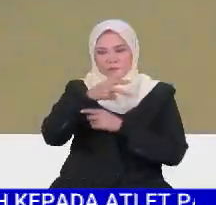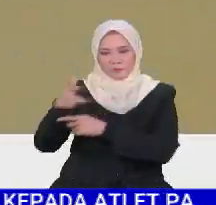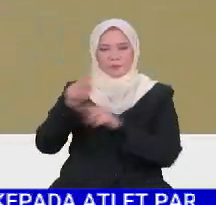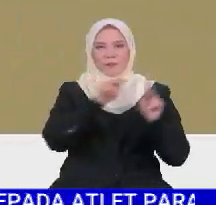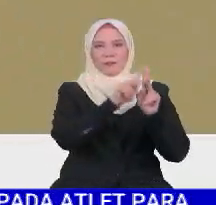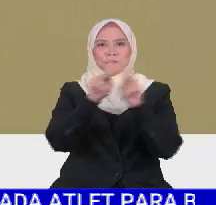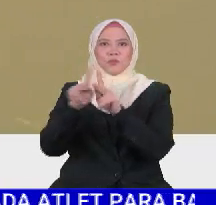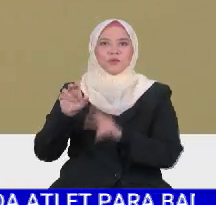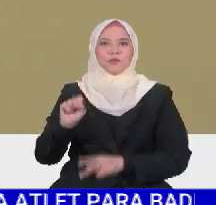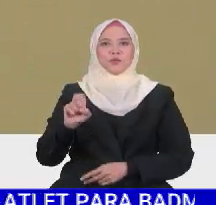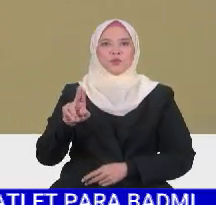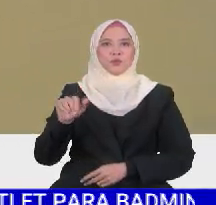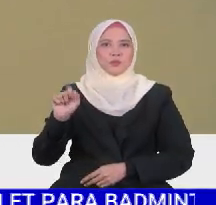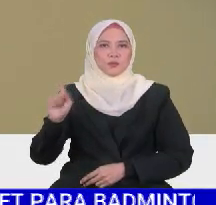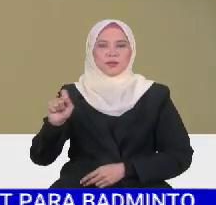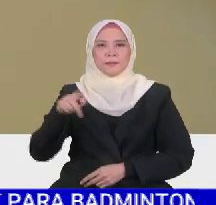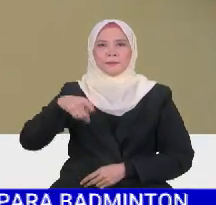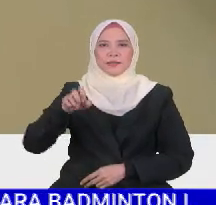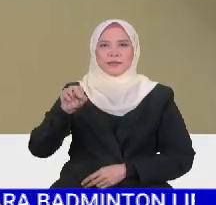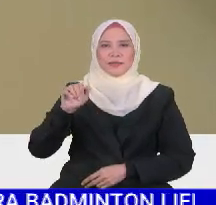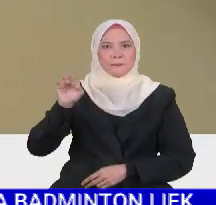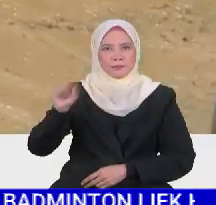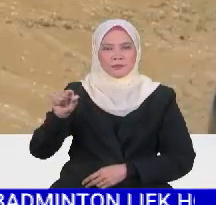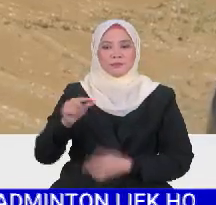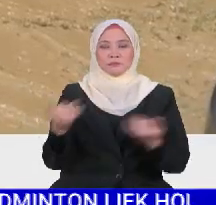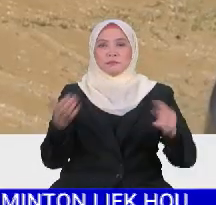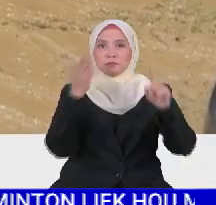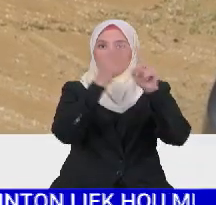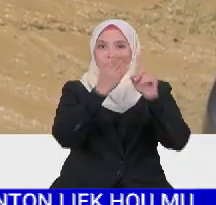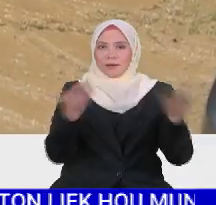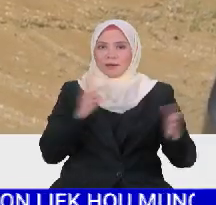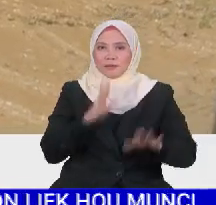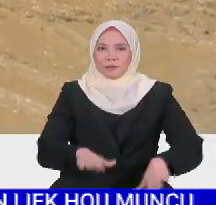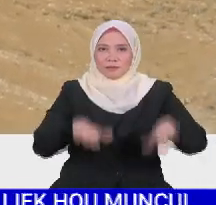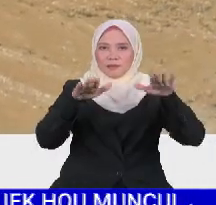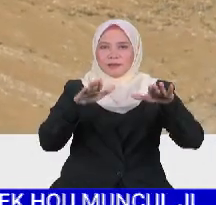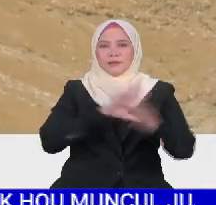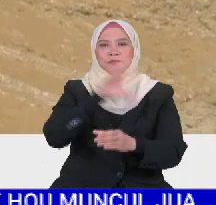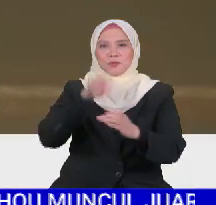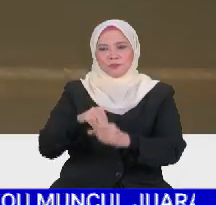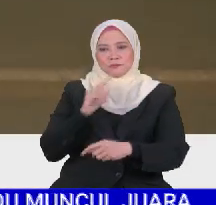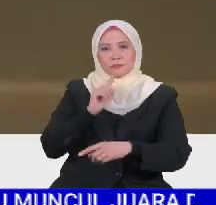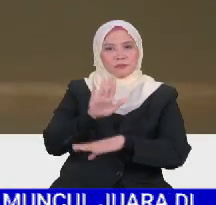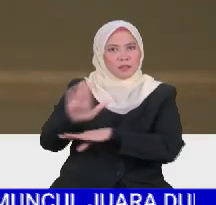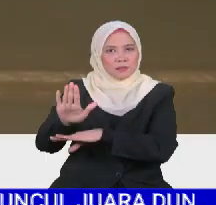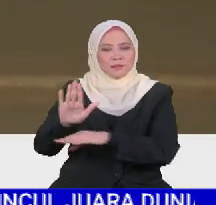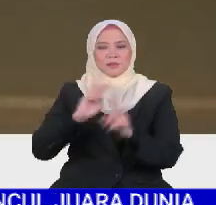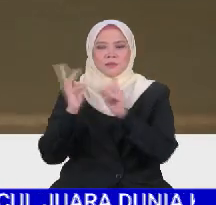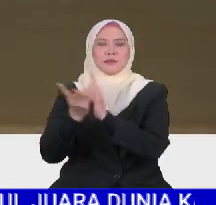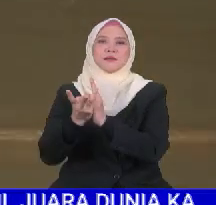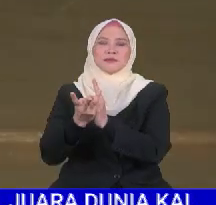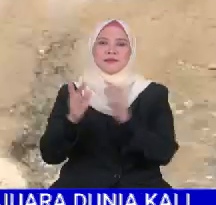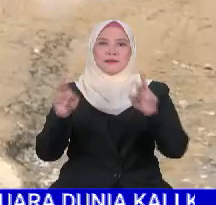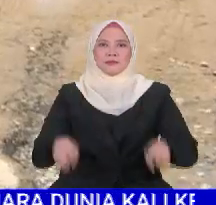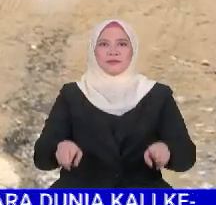sugut pinangpang tambahnya selain rancangan mitigasi banjir Manifesto beliau turut merangkum yang memastikan kebajikan rakyat